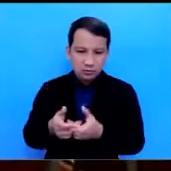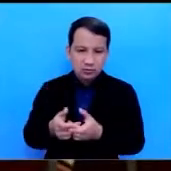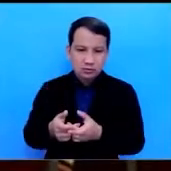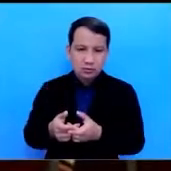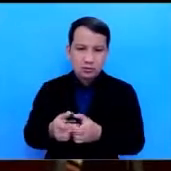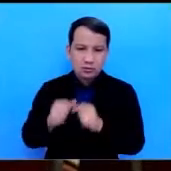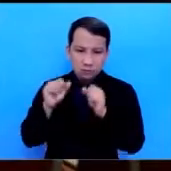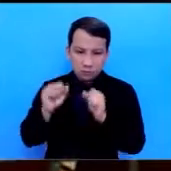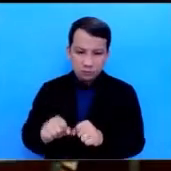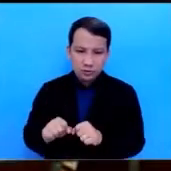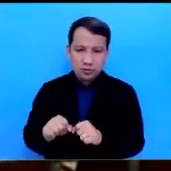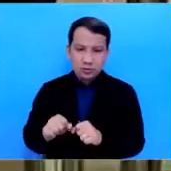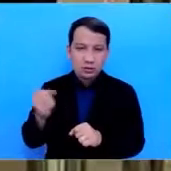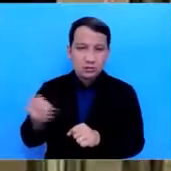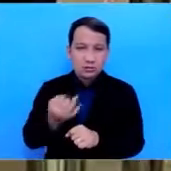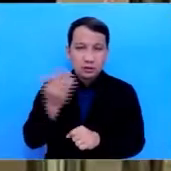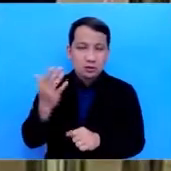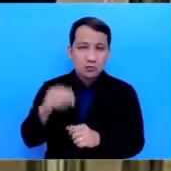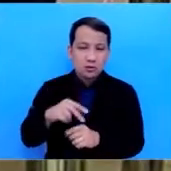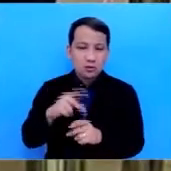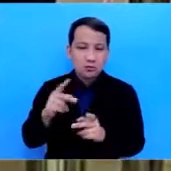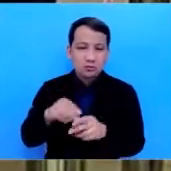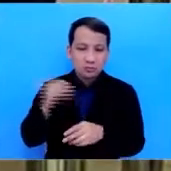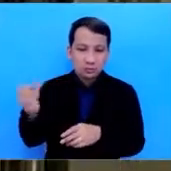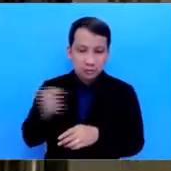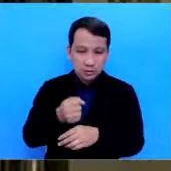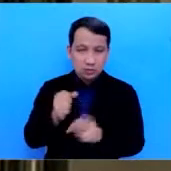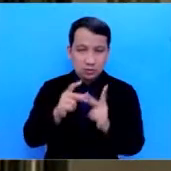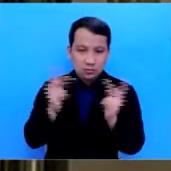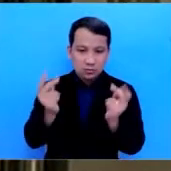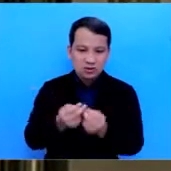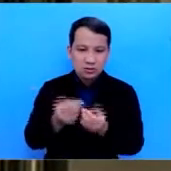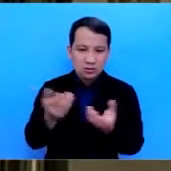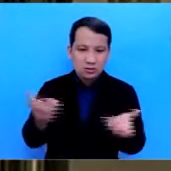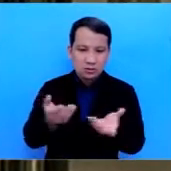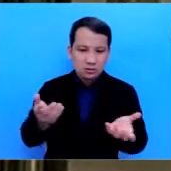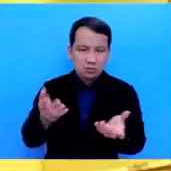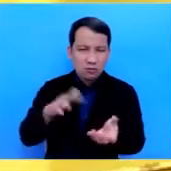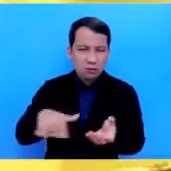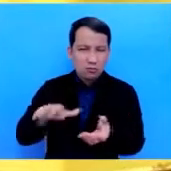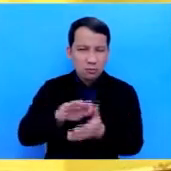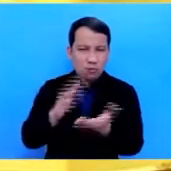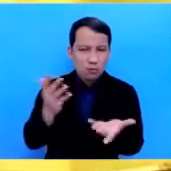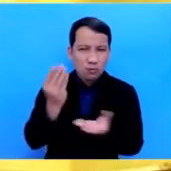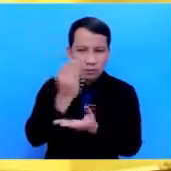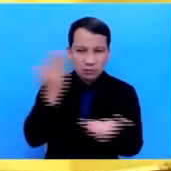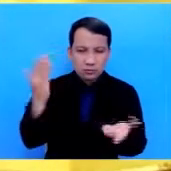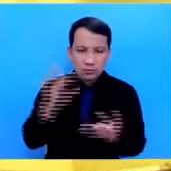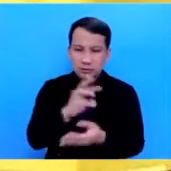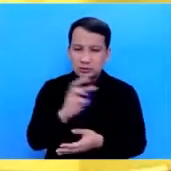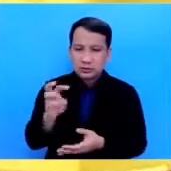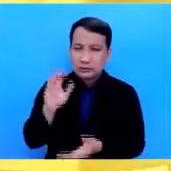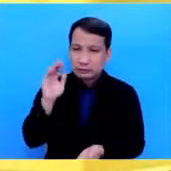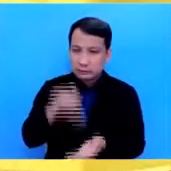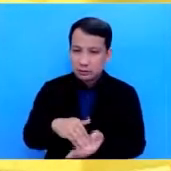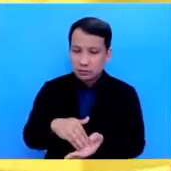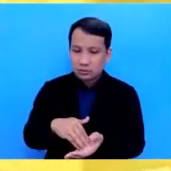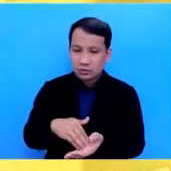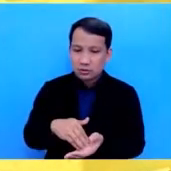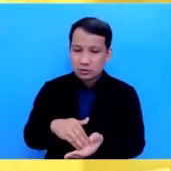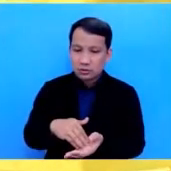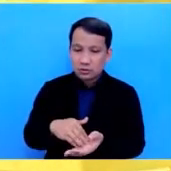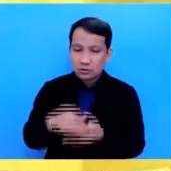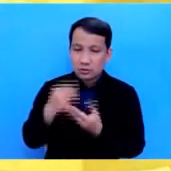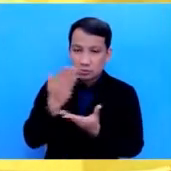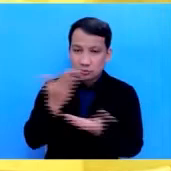posible na ngang mabigyan ng isang pwesto sa Kamara. Dahil paliwanag nila, hanggat wala pa yung higit sa 600,000 na boto mula